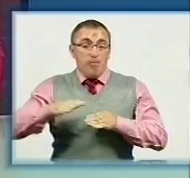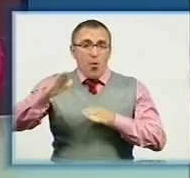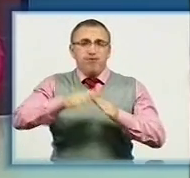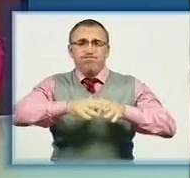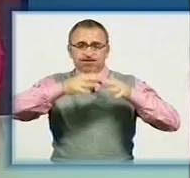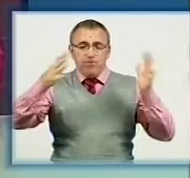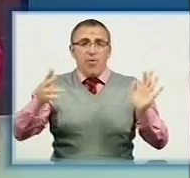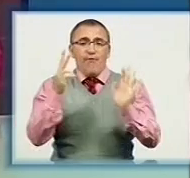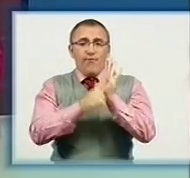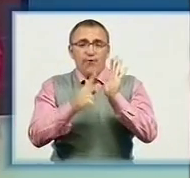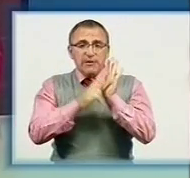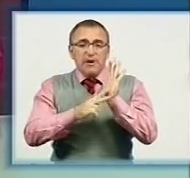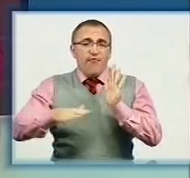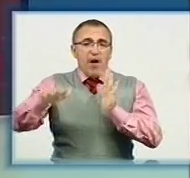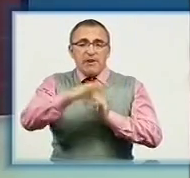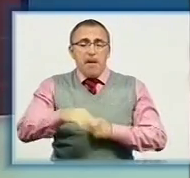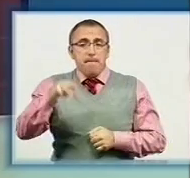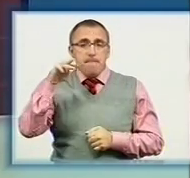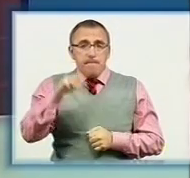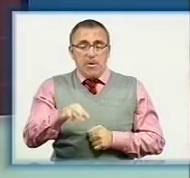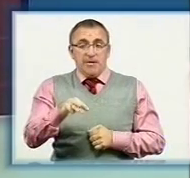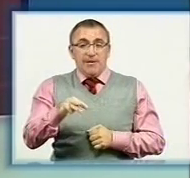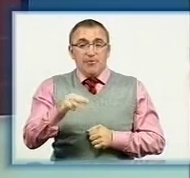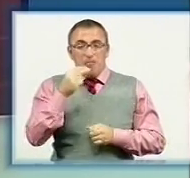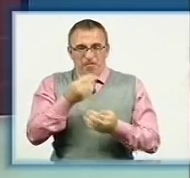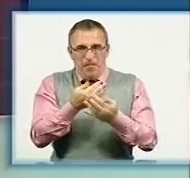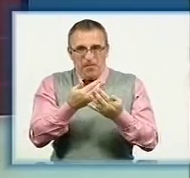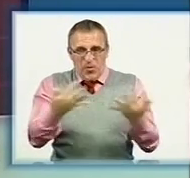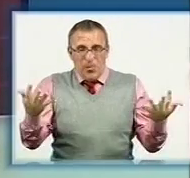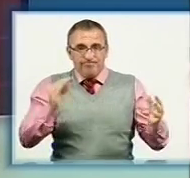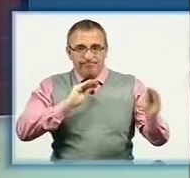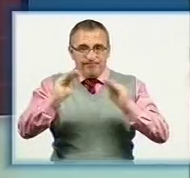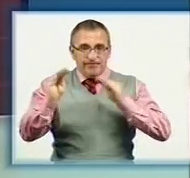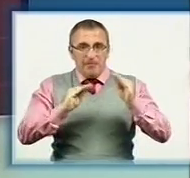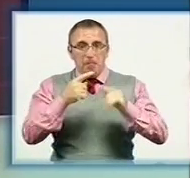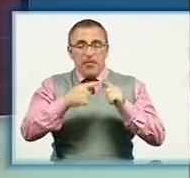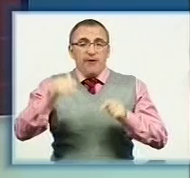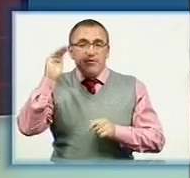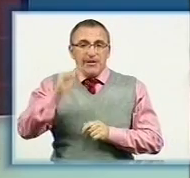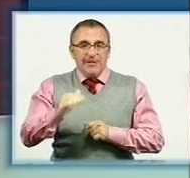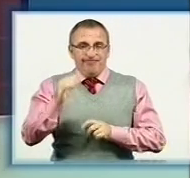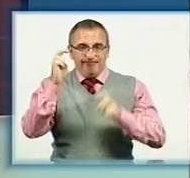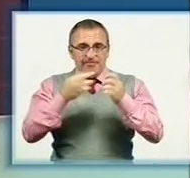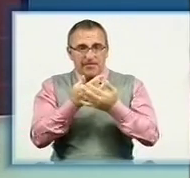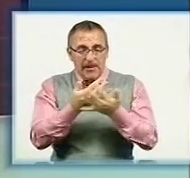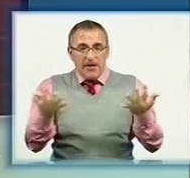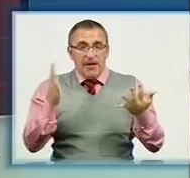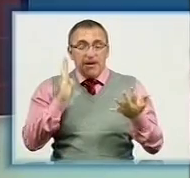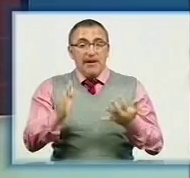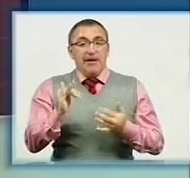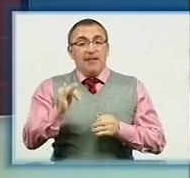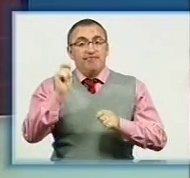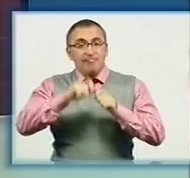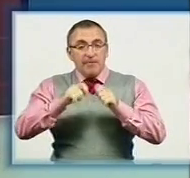80 тисяч квадратних метрів. Свою продукцію представили понад 500 агропромислових компаній. Новинка нинішньої виставки –